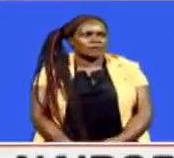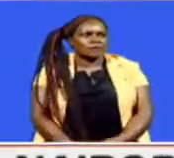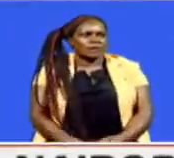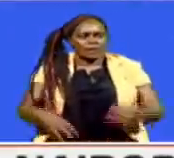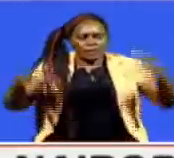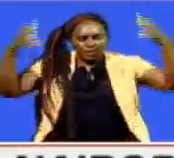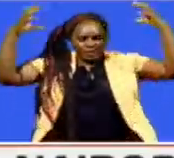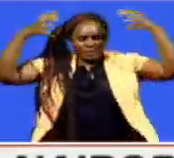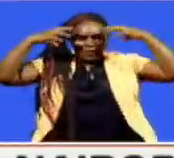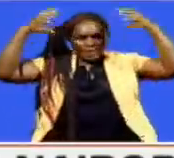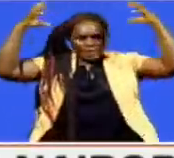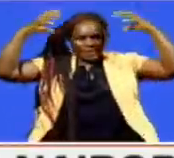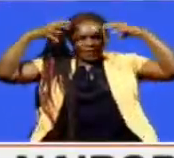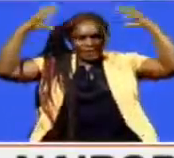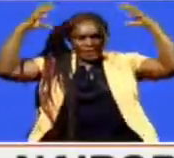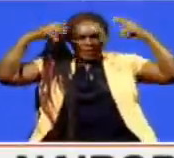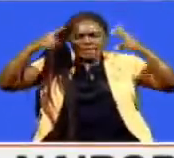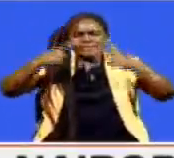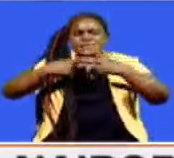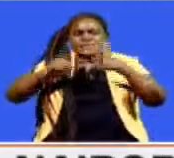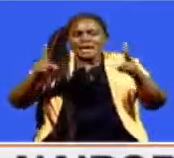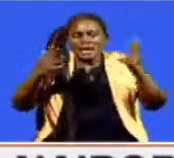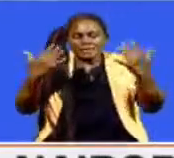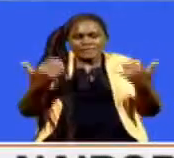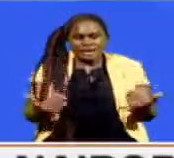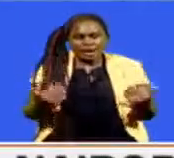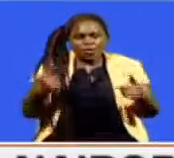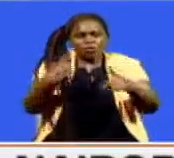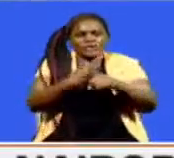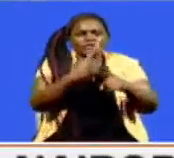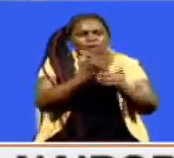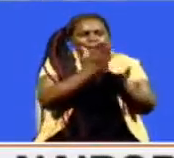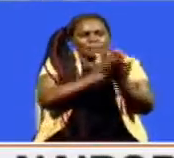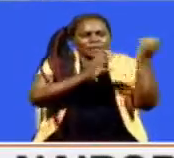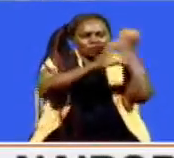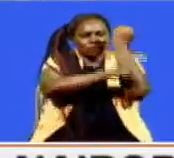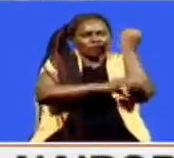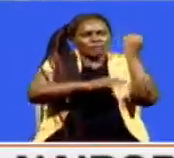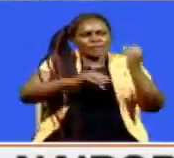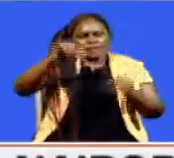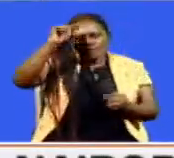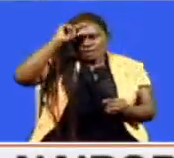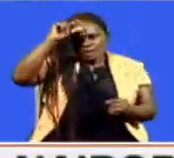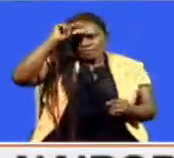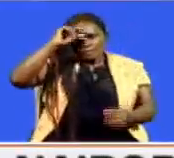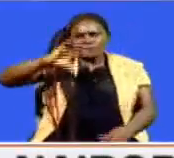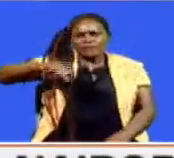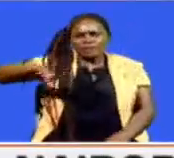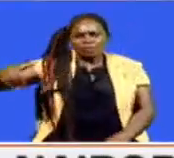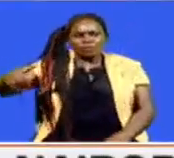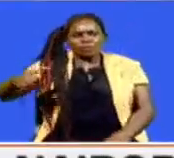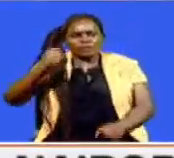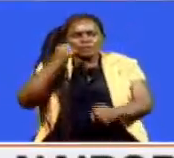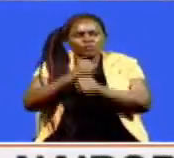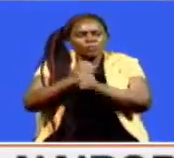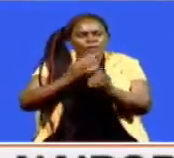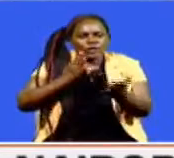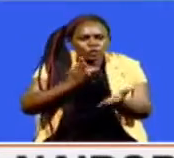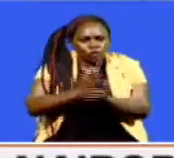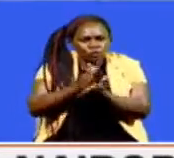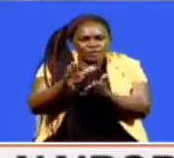Ikiwa mvua ya El Nino inaonekana kuanza kunyesha maeneo mbalimbali, serikali za kaunti zinajitahidi kuhakikisha